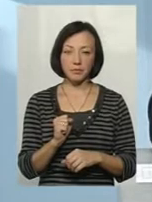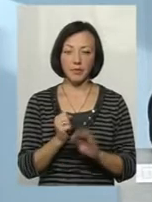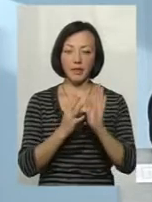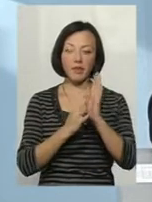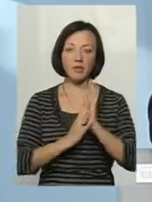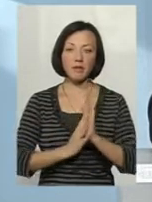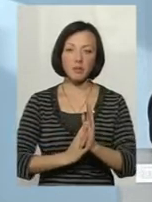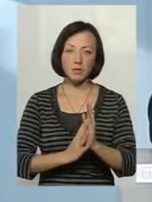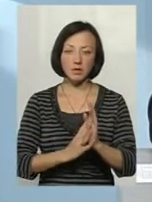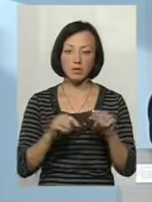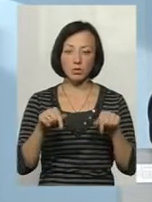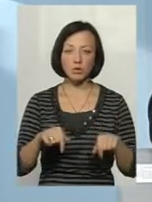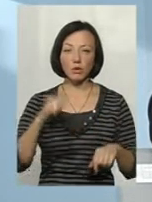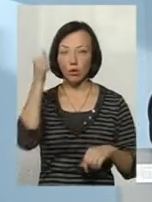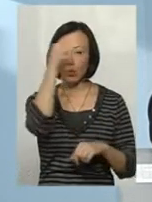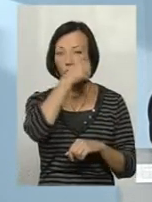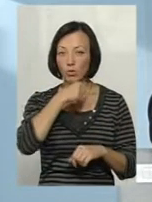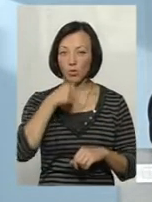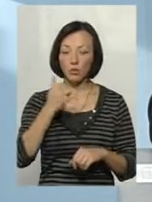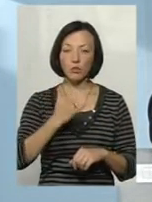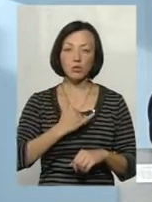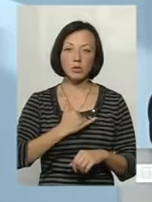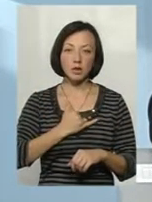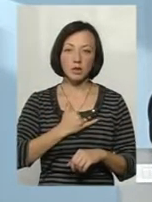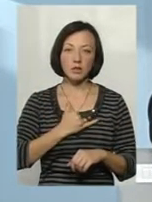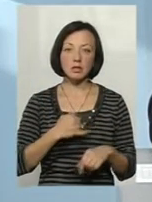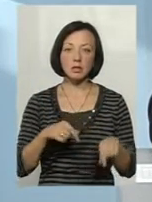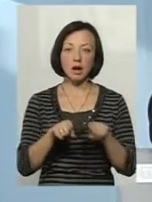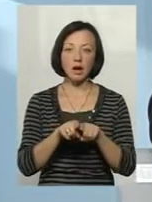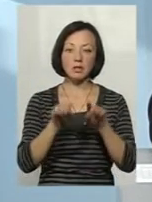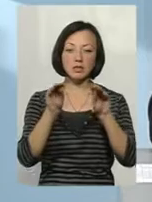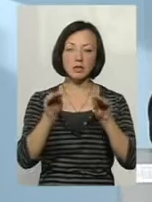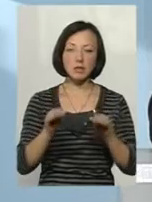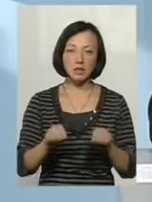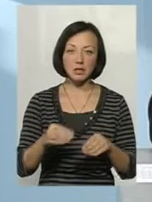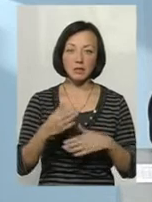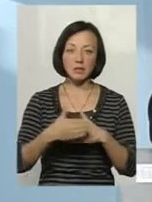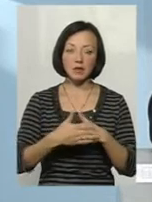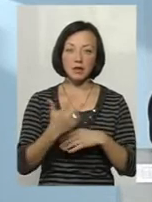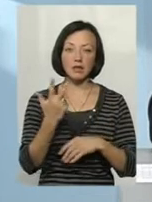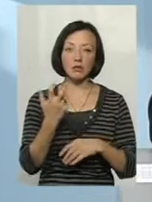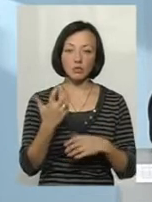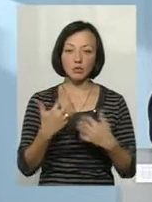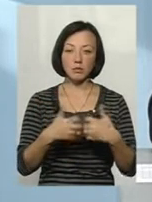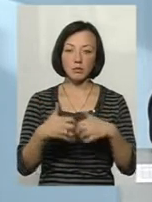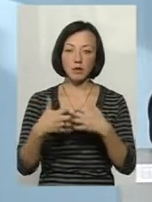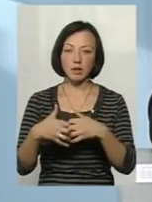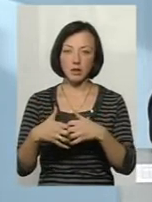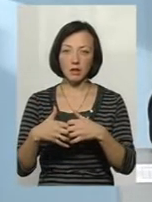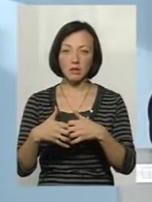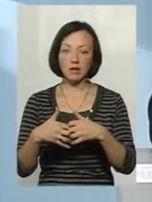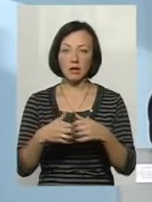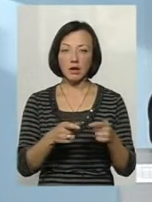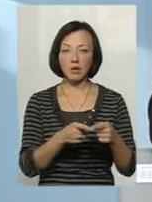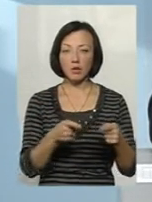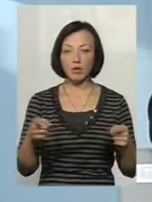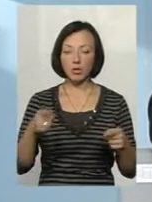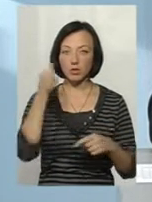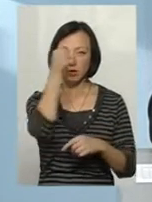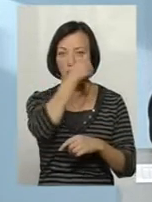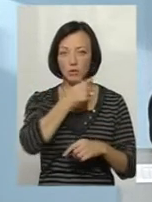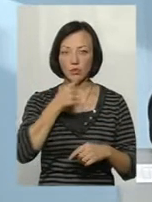9 місяців поточного року, у нас там така статистика, що біля 300 приладів на протязі року